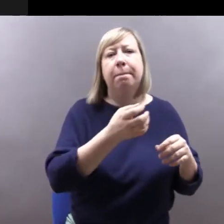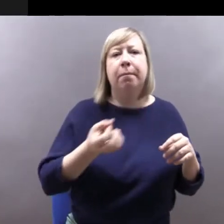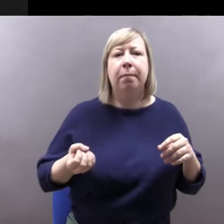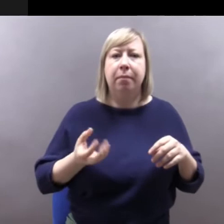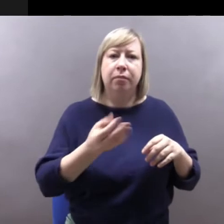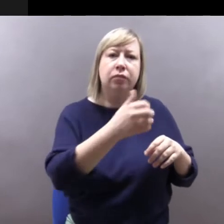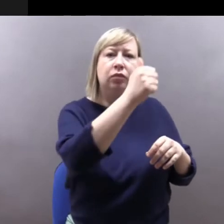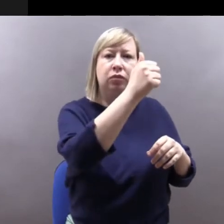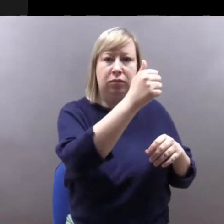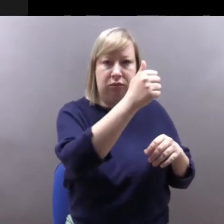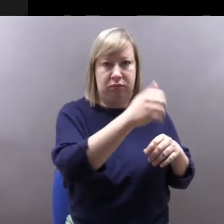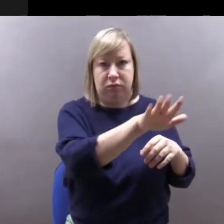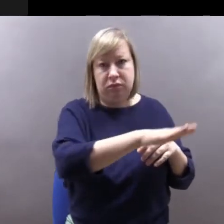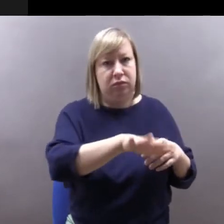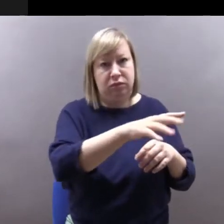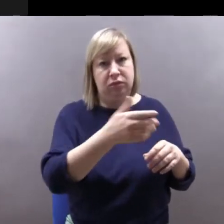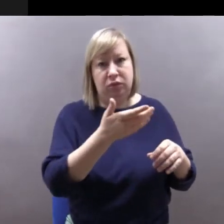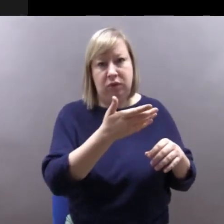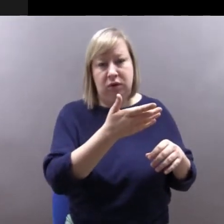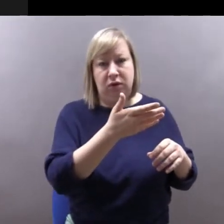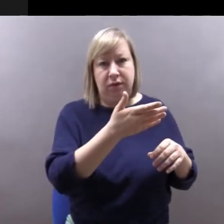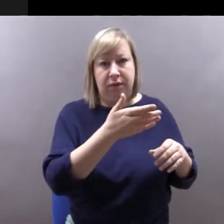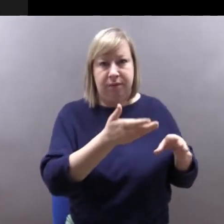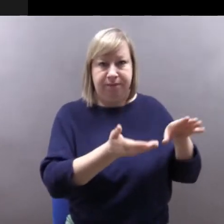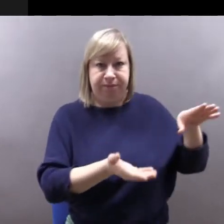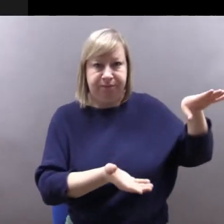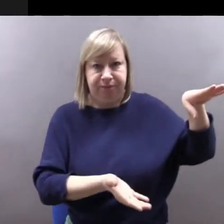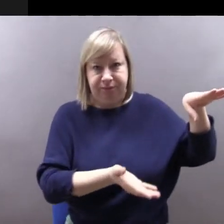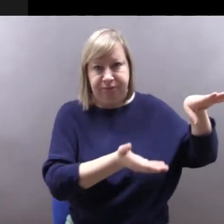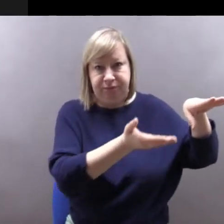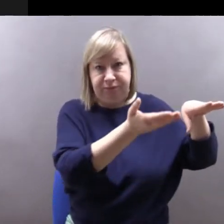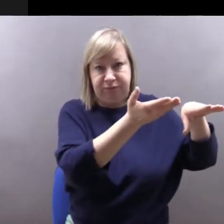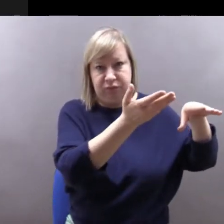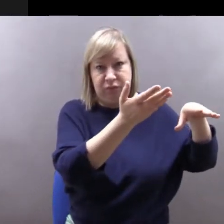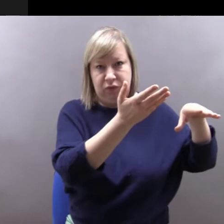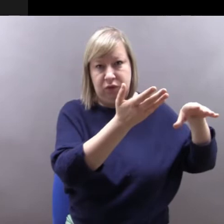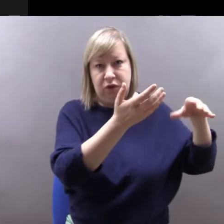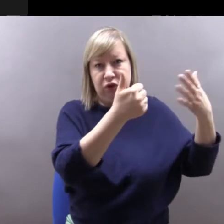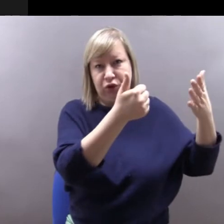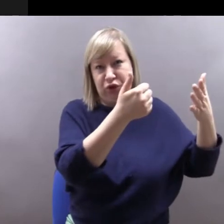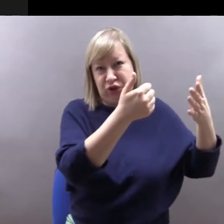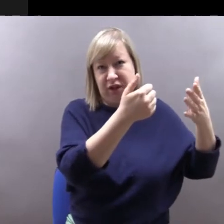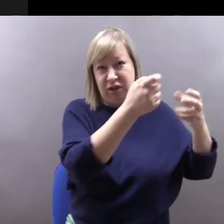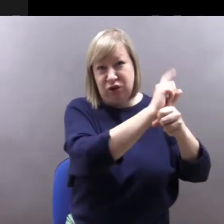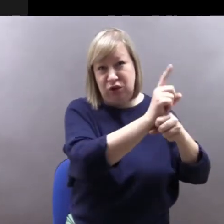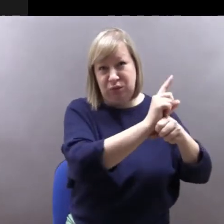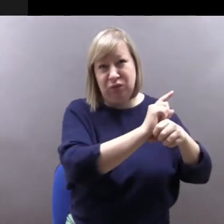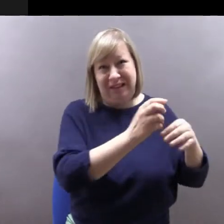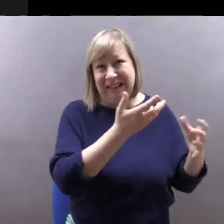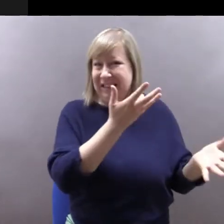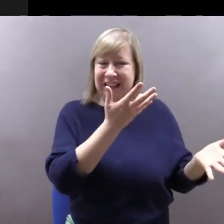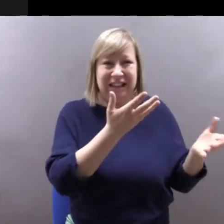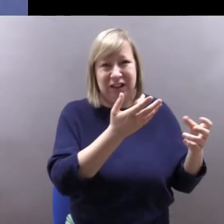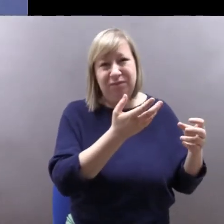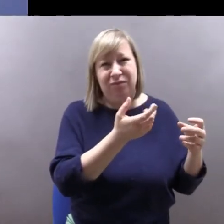stację i były dwa długie ciągi przejazdu, gdzie to zajęło 6 minut sam wjazd, no to nie jest tak dla